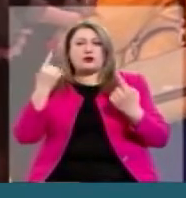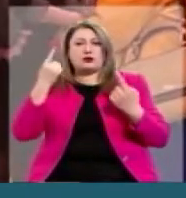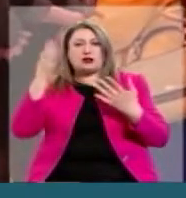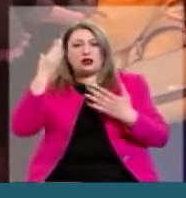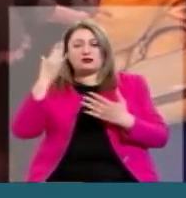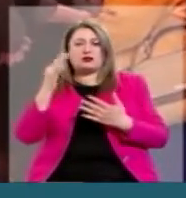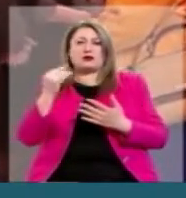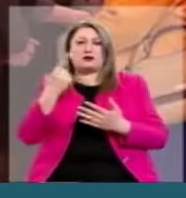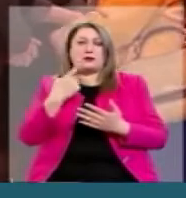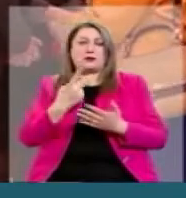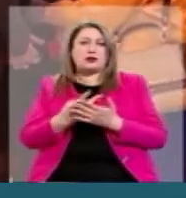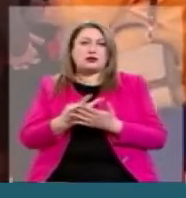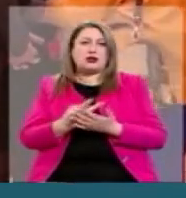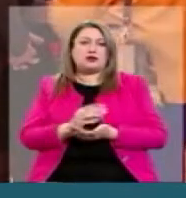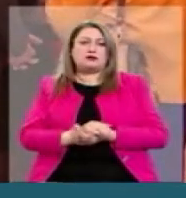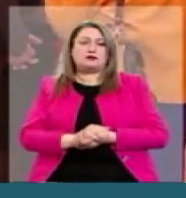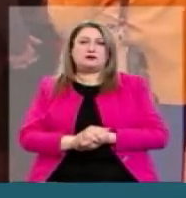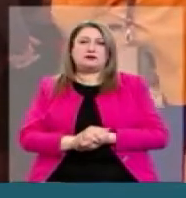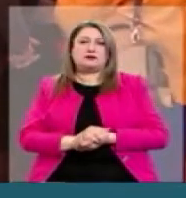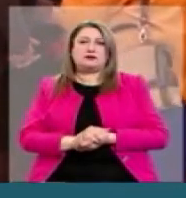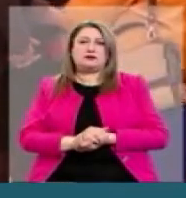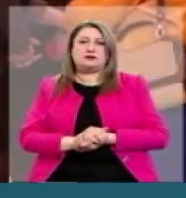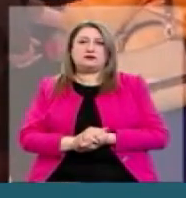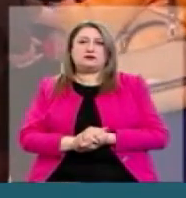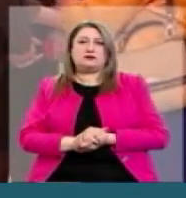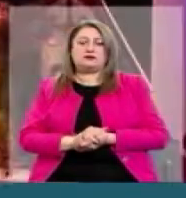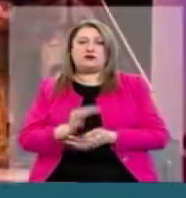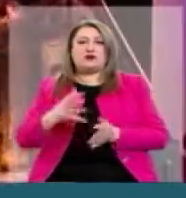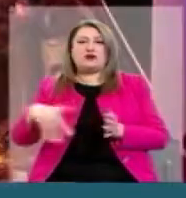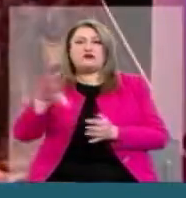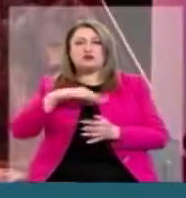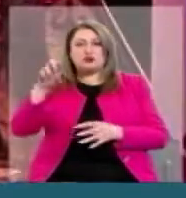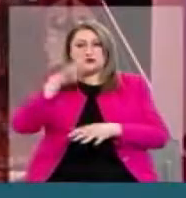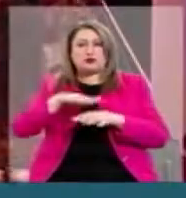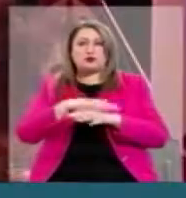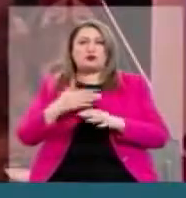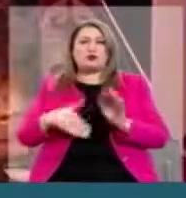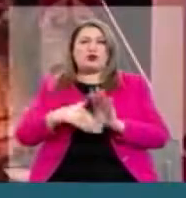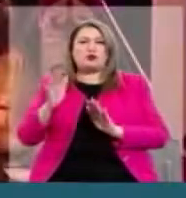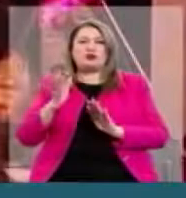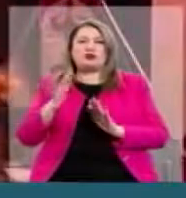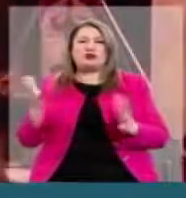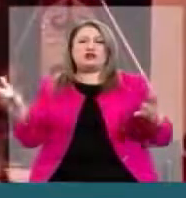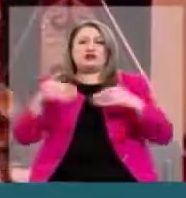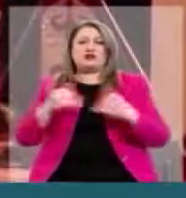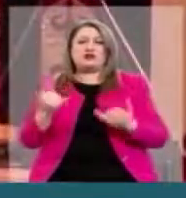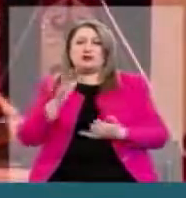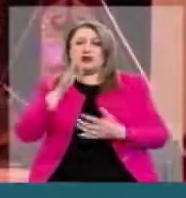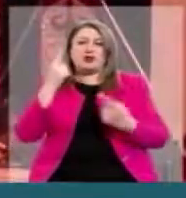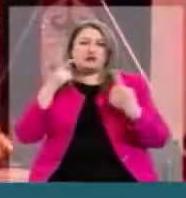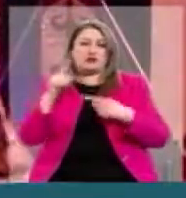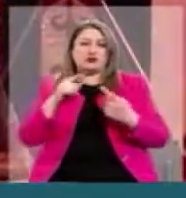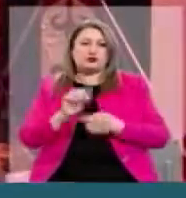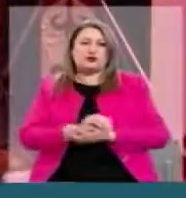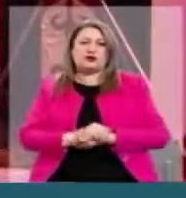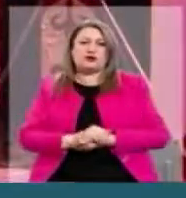бағдарламада әртүрлі жанрда өзіміздің концертімізді халыққа ұсындық. Талай талантты тұлғаларды тудырып, тұтас елге танытқан